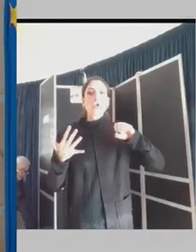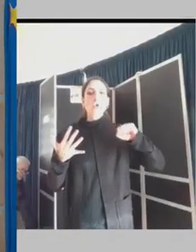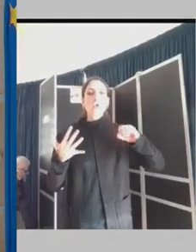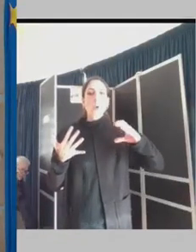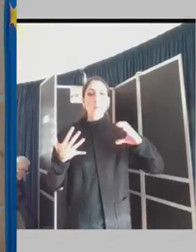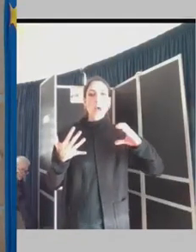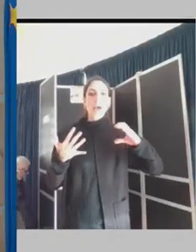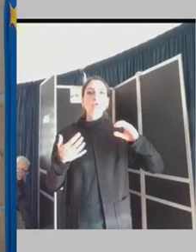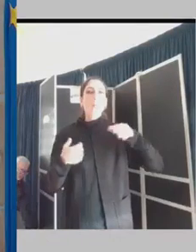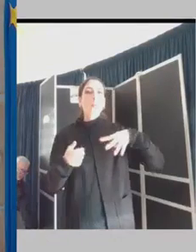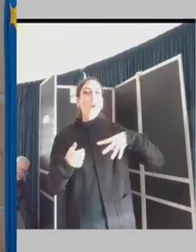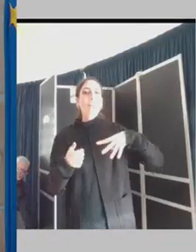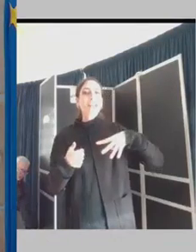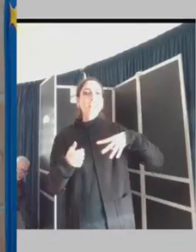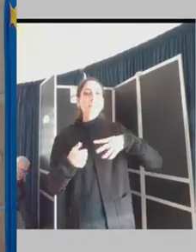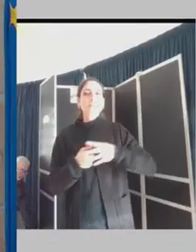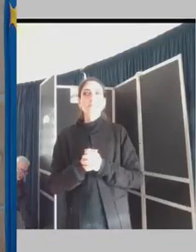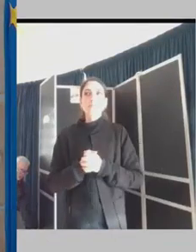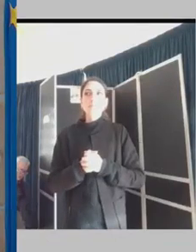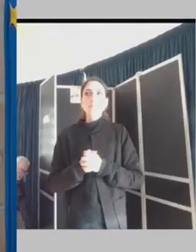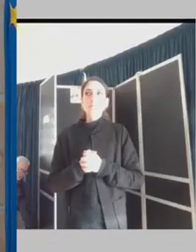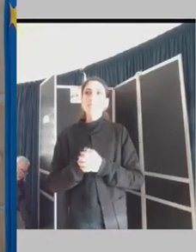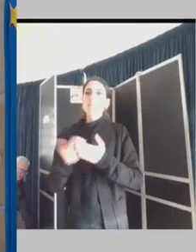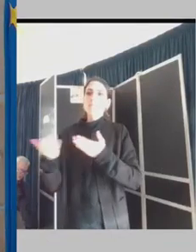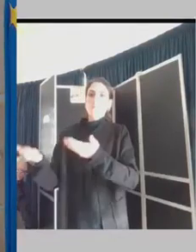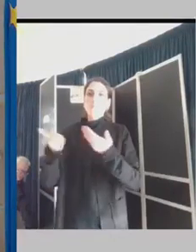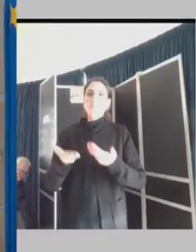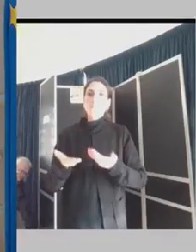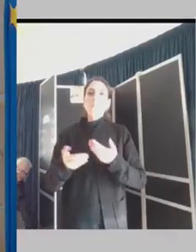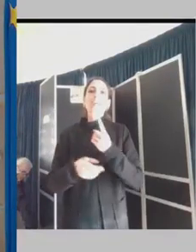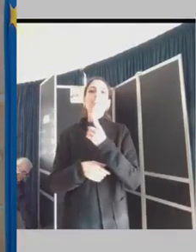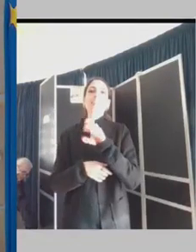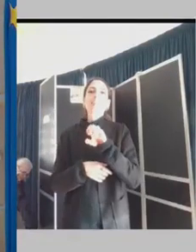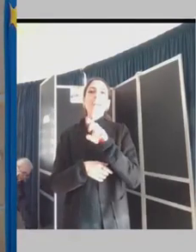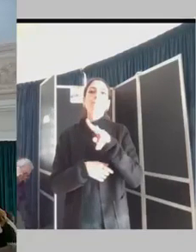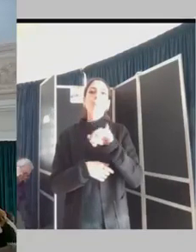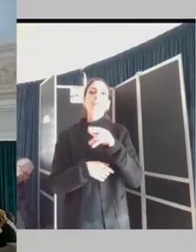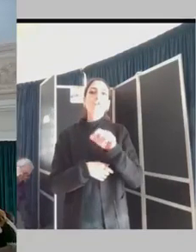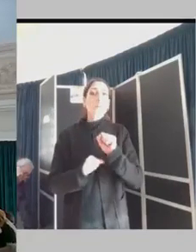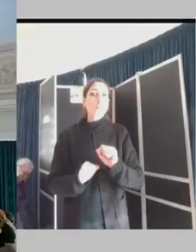Muropes. Prego, consigliera De Vivo, per l'illustrazione.